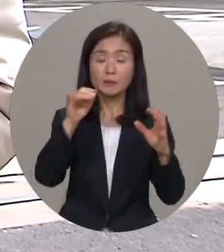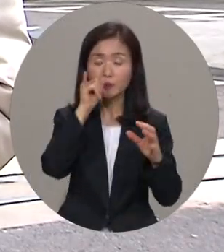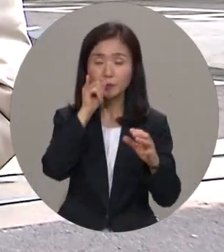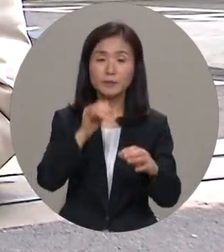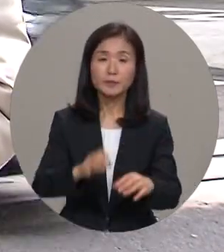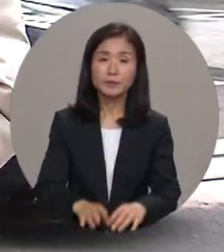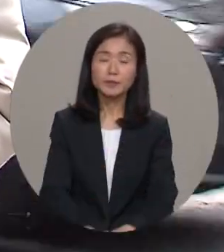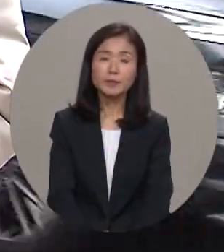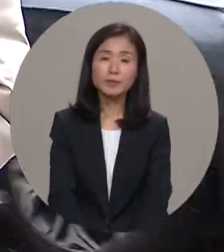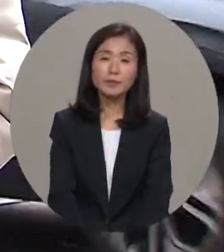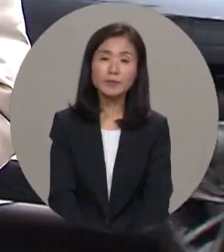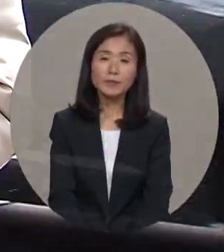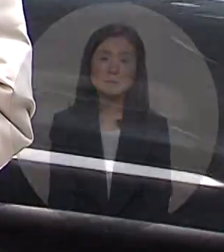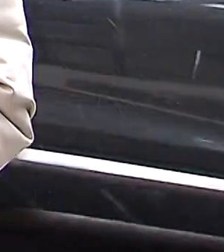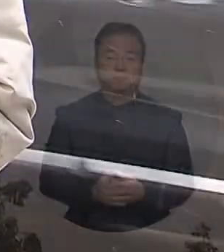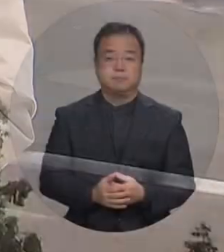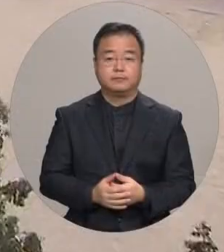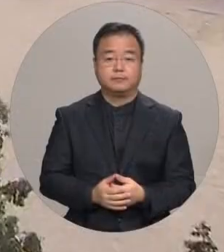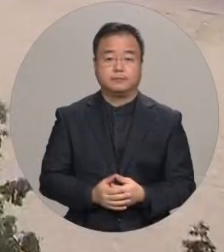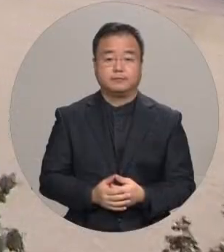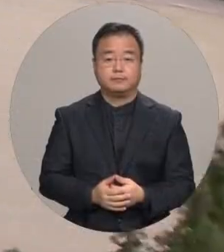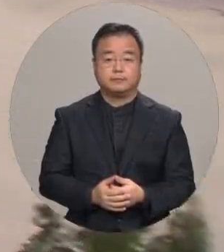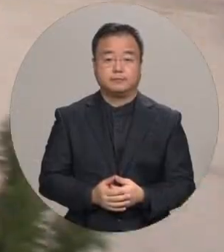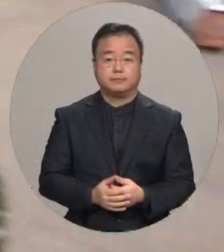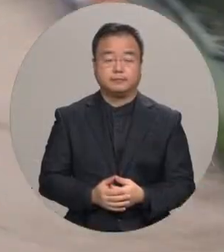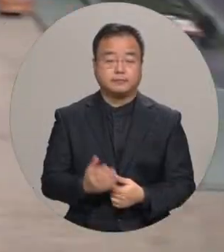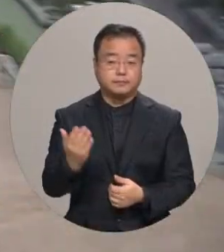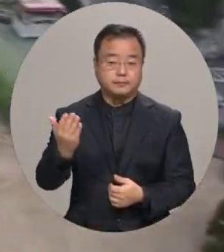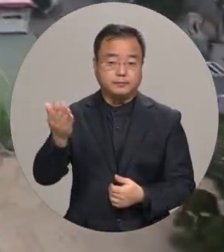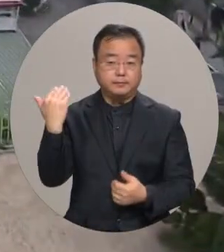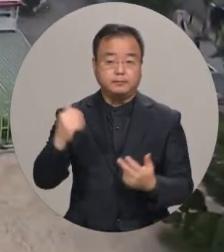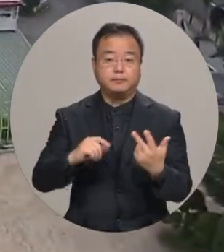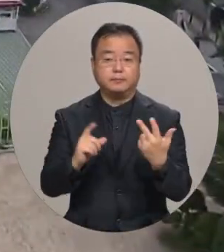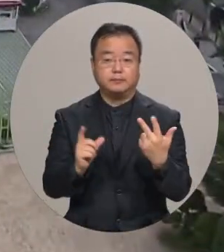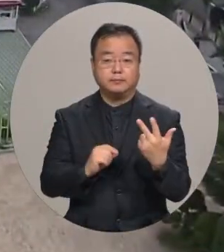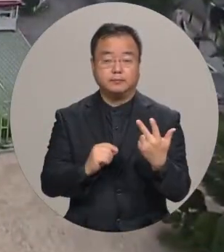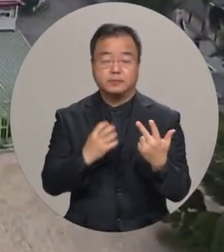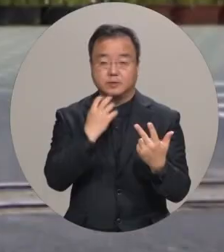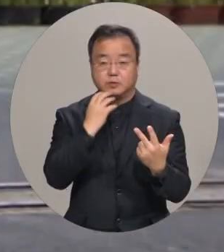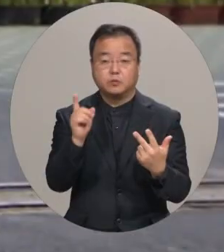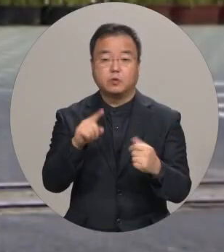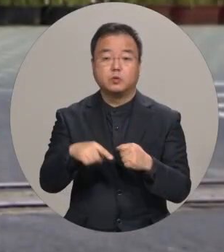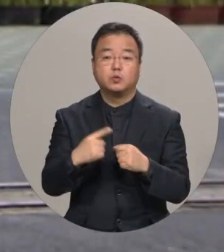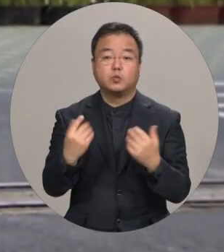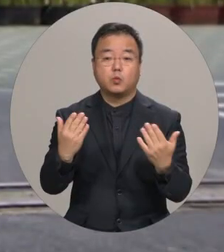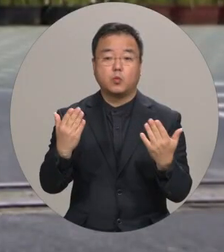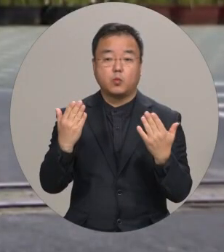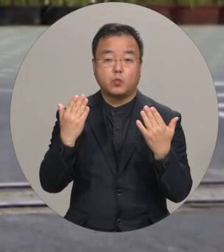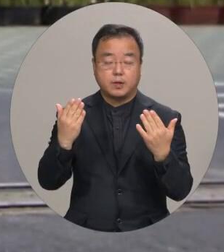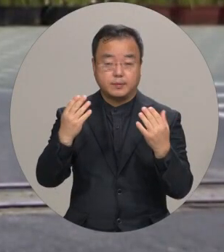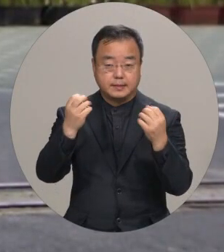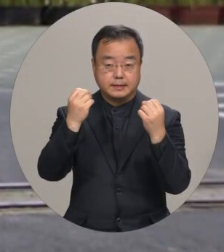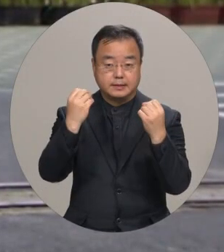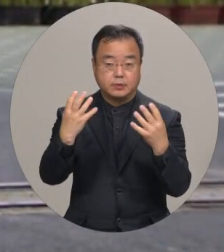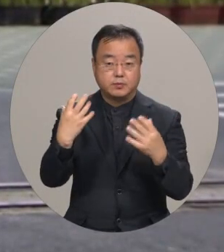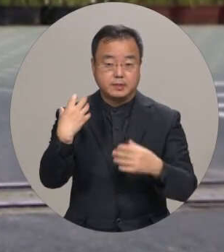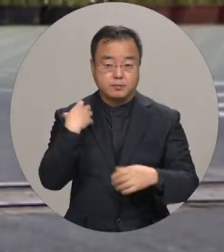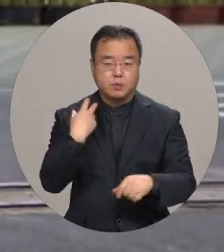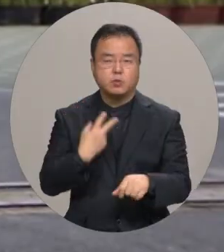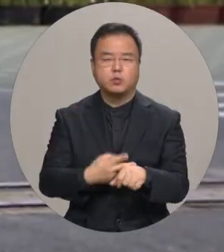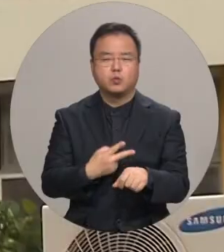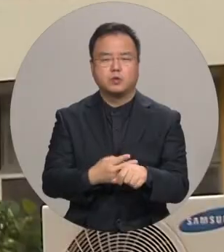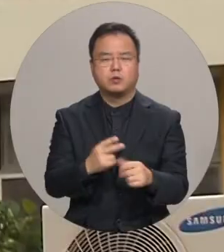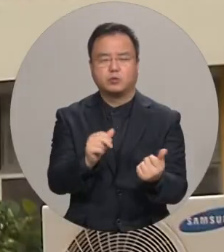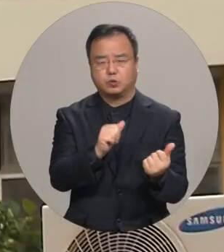뉴스 서진석입니다. 지난 7월 서울의 한 초등학교에서 새내기 교사가 숨진 채